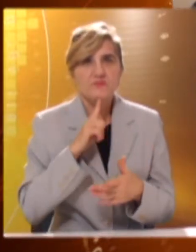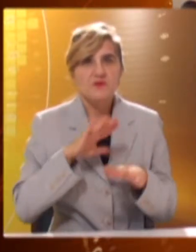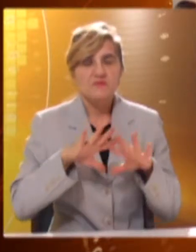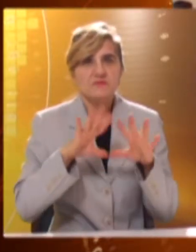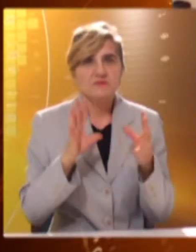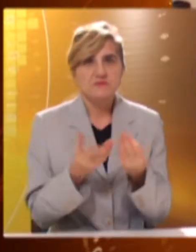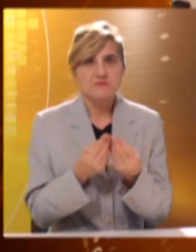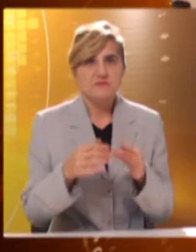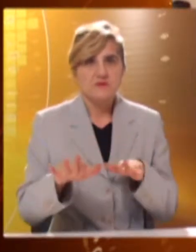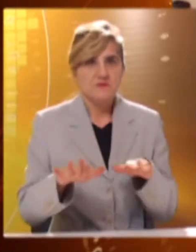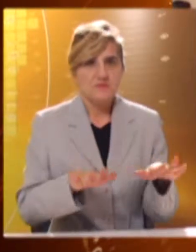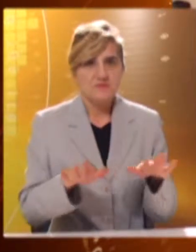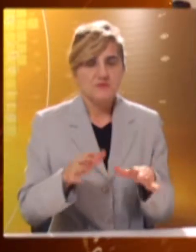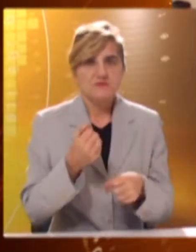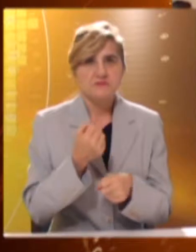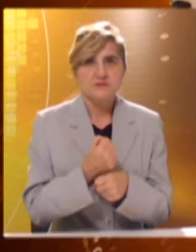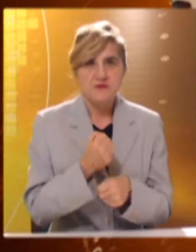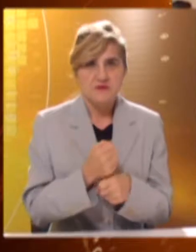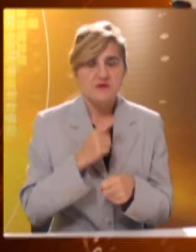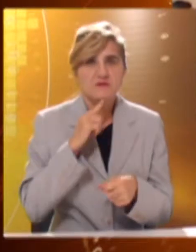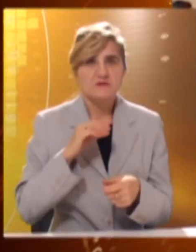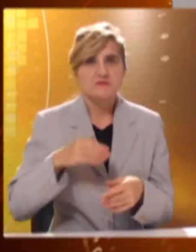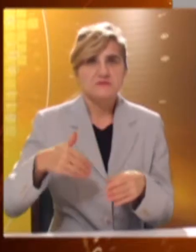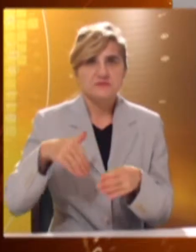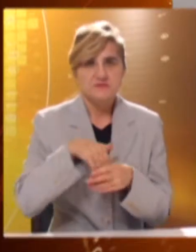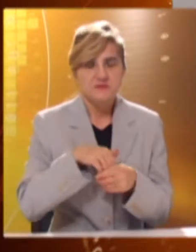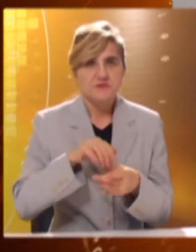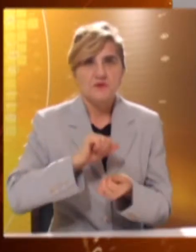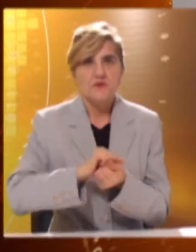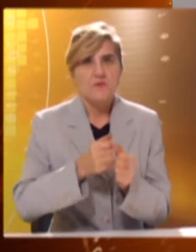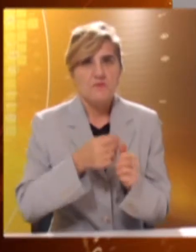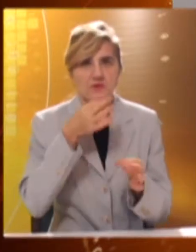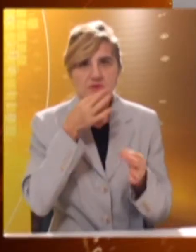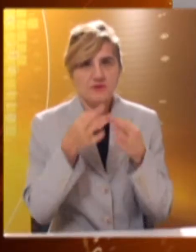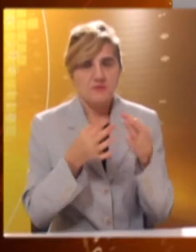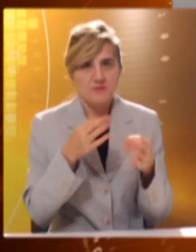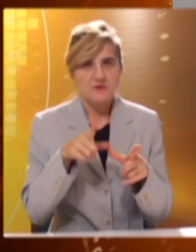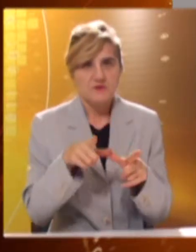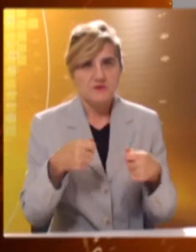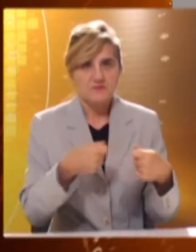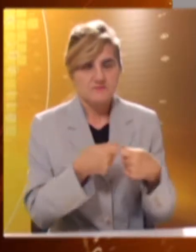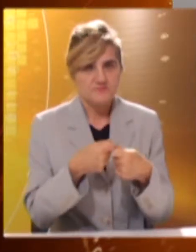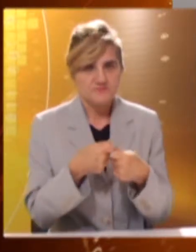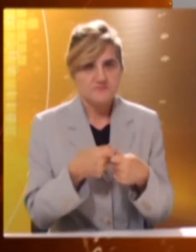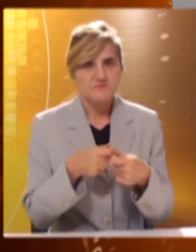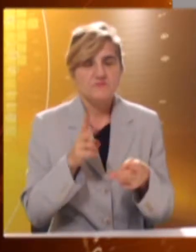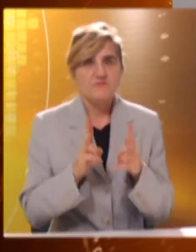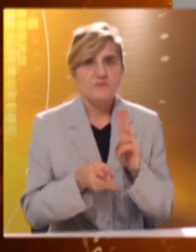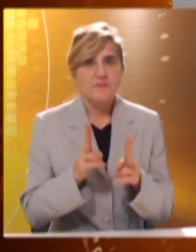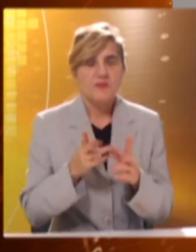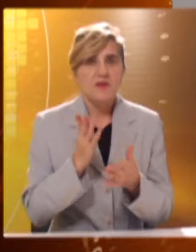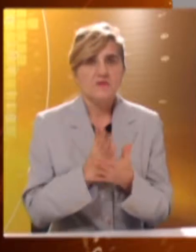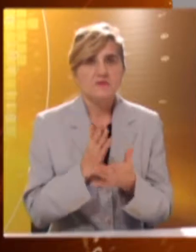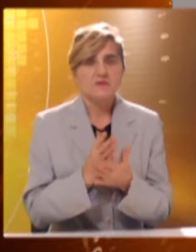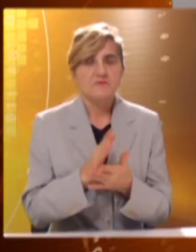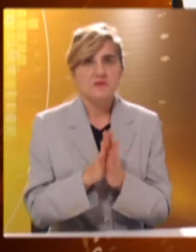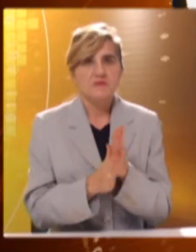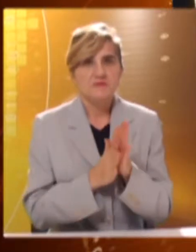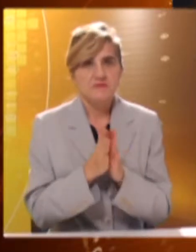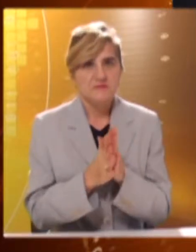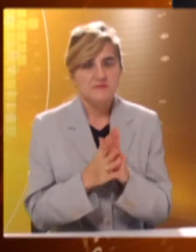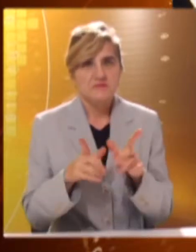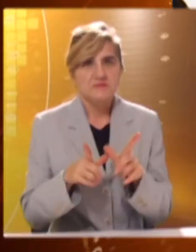sa Ministarstvom za rad, zapošljavanje, boračka i socijalna pitanja Privredna komora Srbije organizovala okrugli sto sa ciljem podsticanja socijalnog